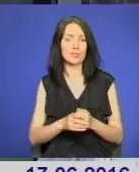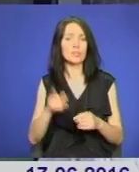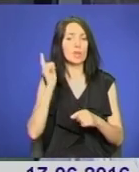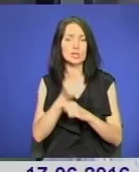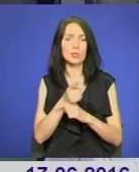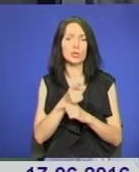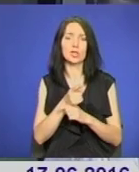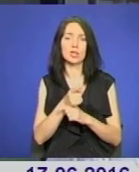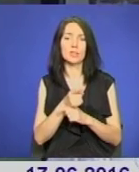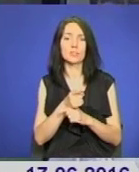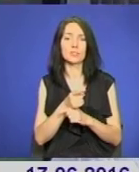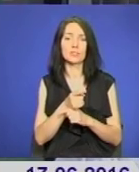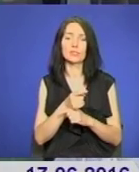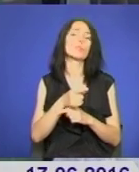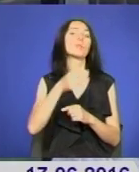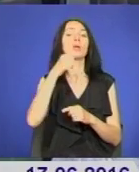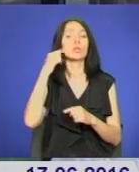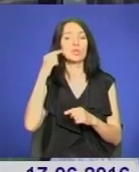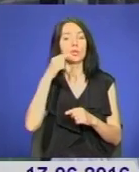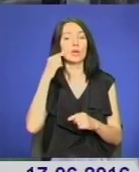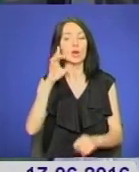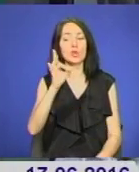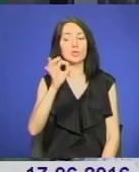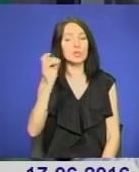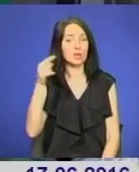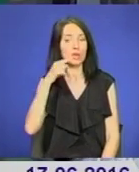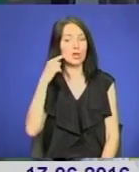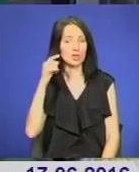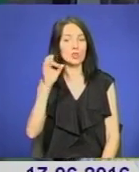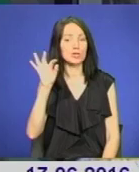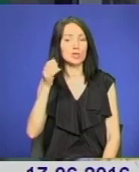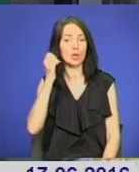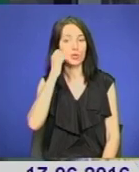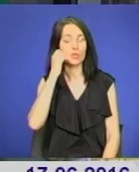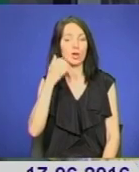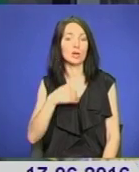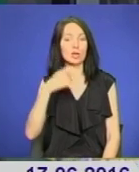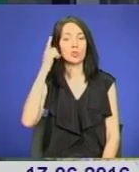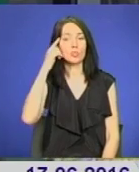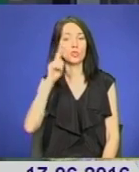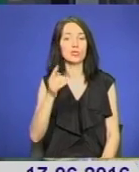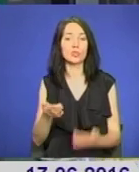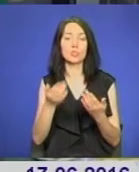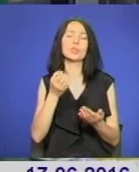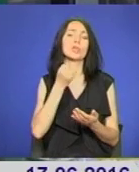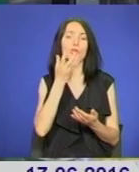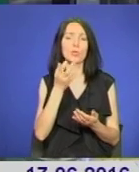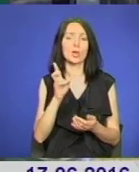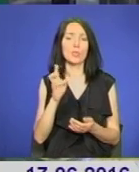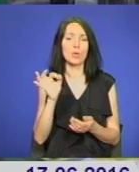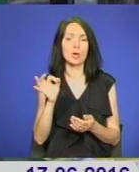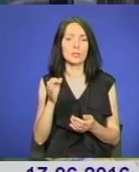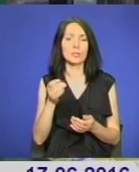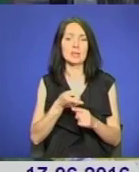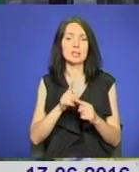Заборонили Росія, Росія, Москва. Я думаю, що може і добре, бо то